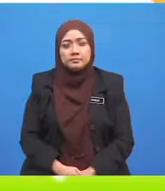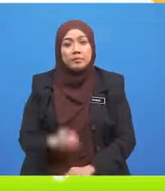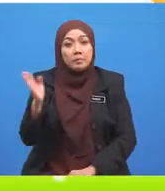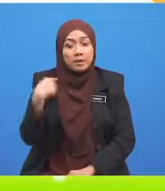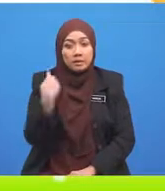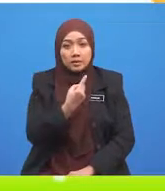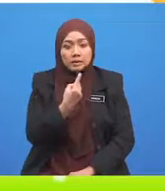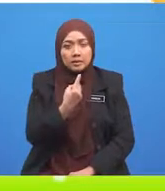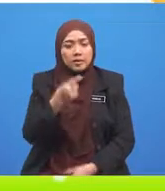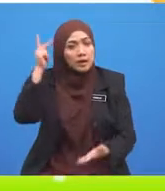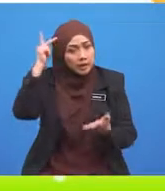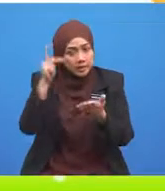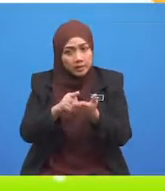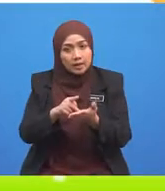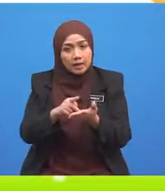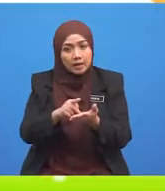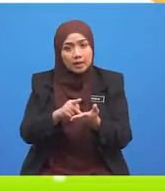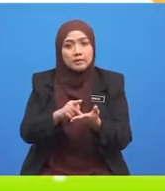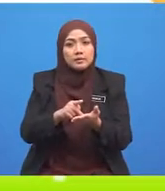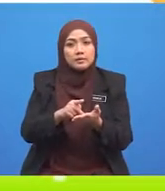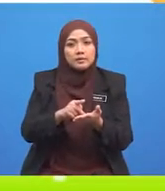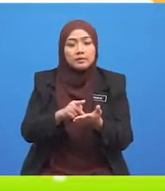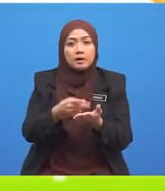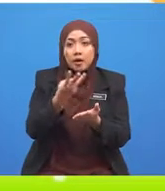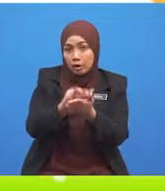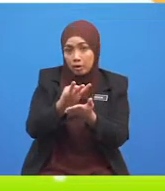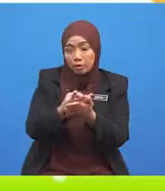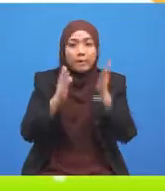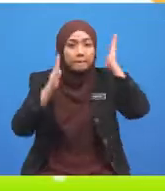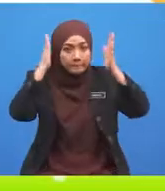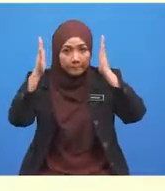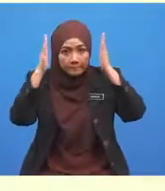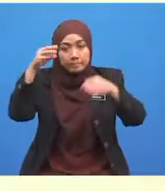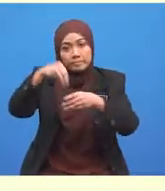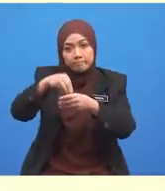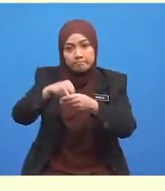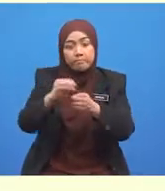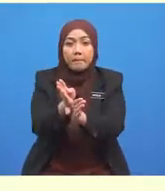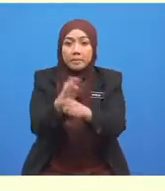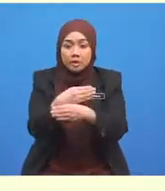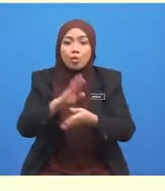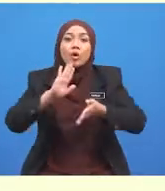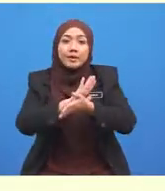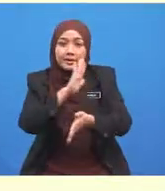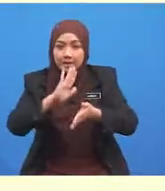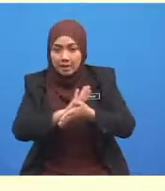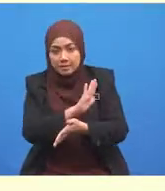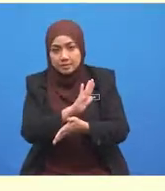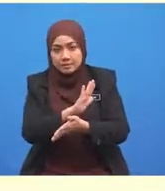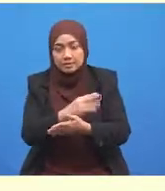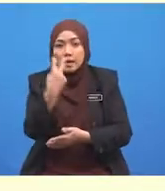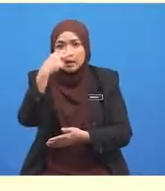Mari kita kenali pula mata wang Malaysia dalam bentuk kertas. Lihat paparan ini.